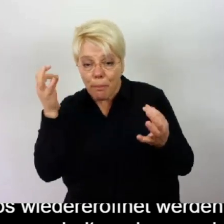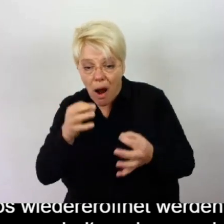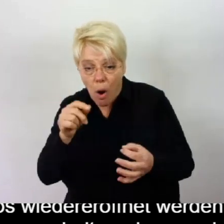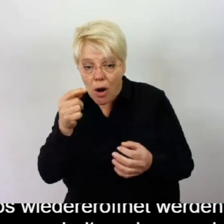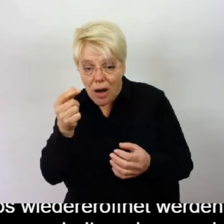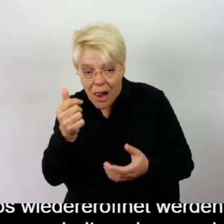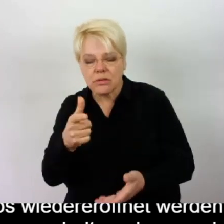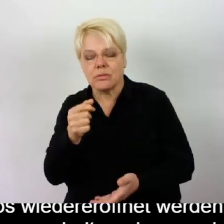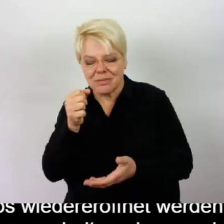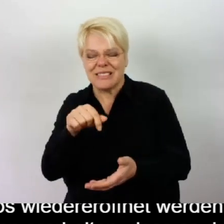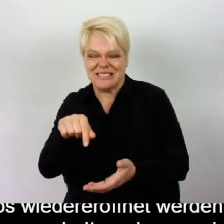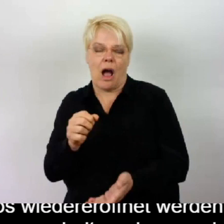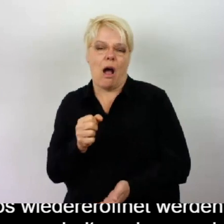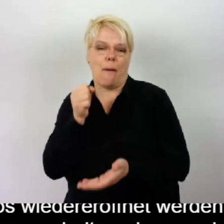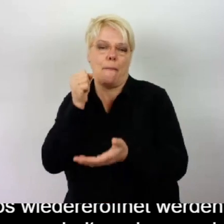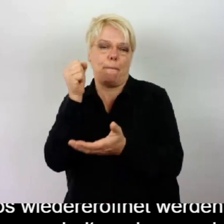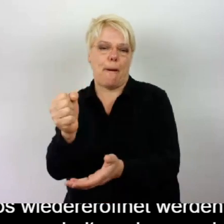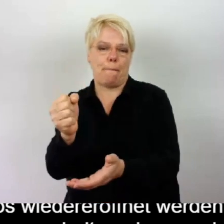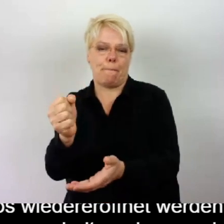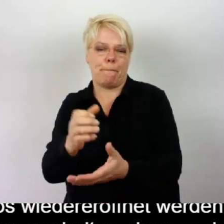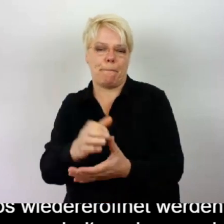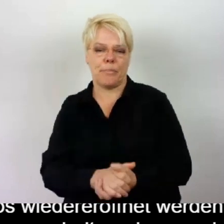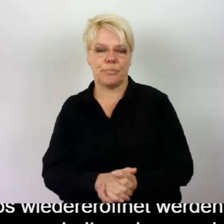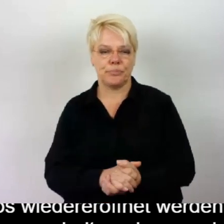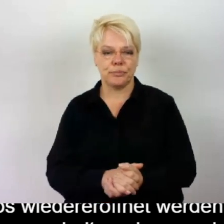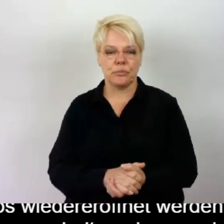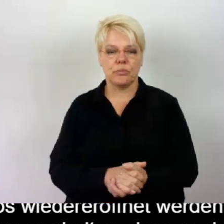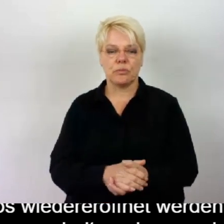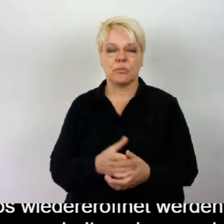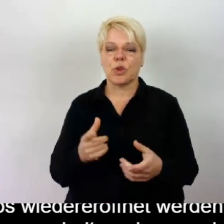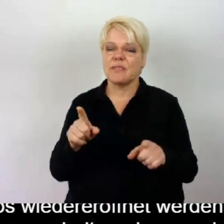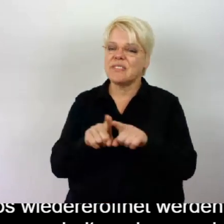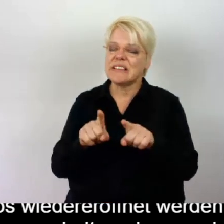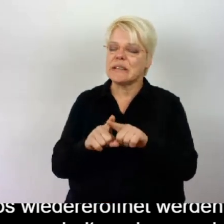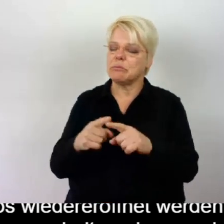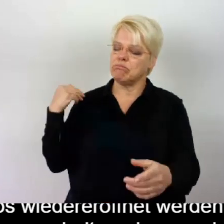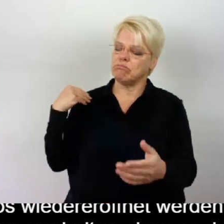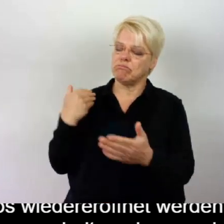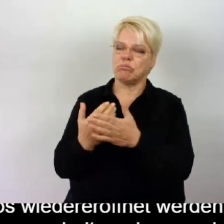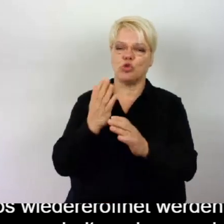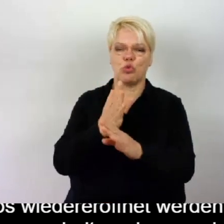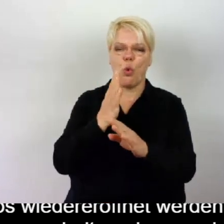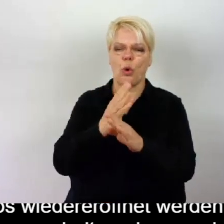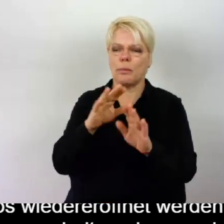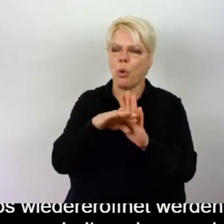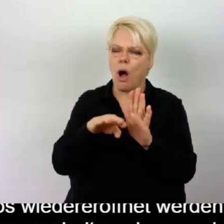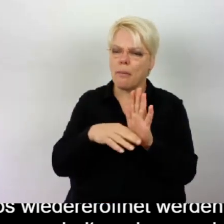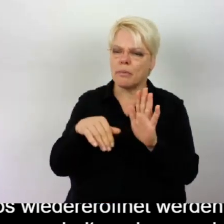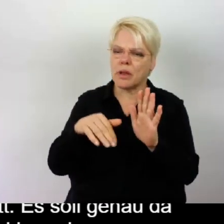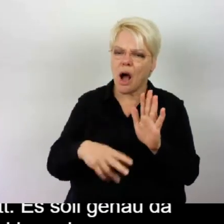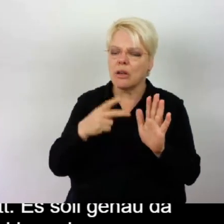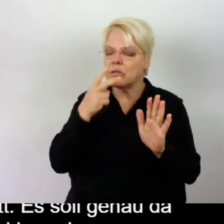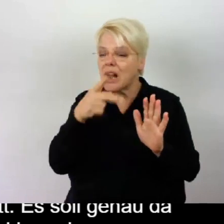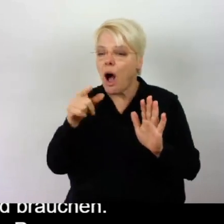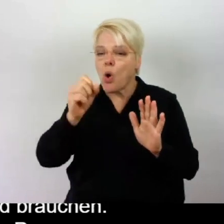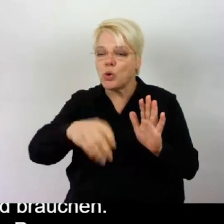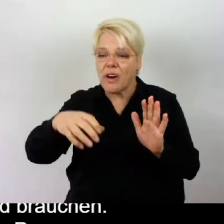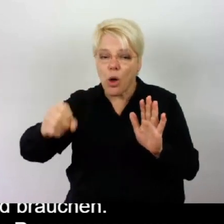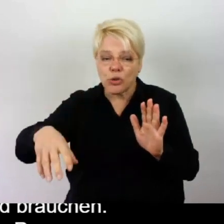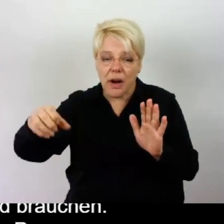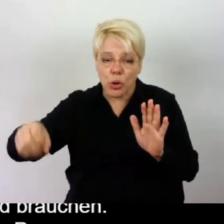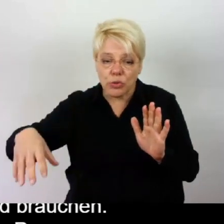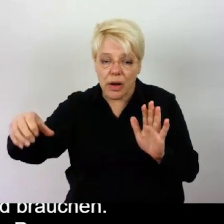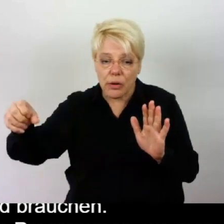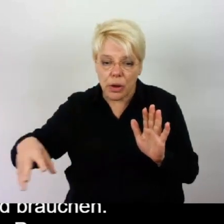hat. Und das ist ein ganz vernünftiger Ansatz. Wir hatten auch das Angebot angenommen, mit den jeweiligen